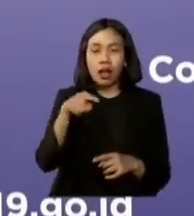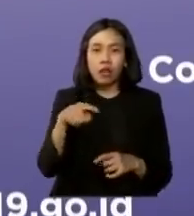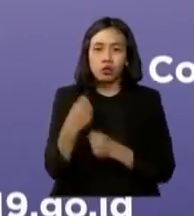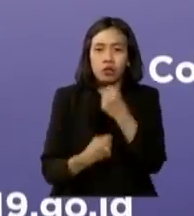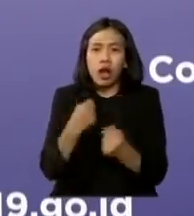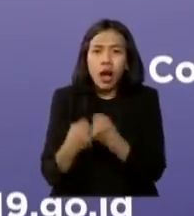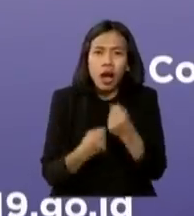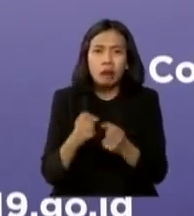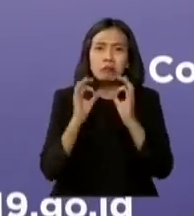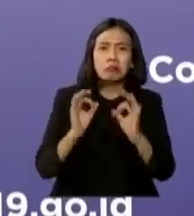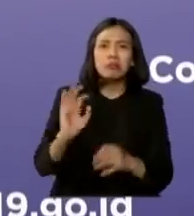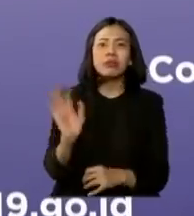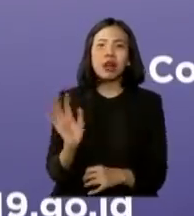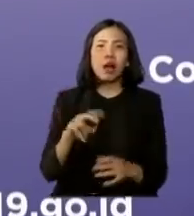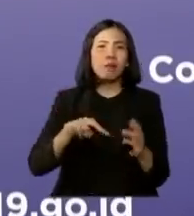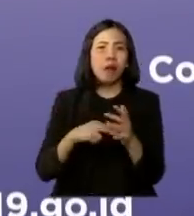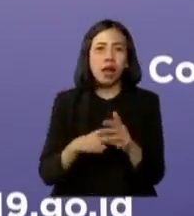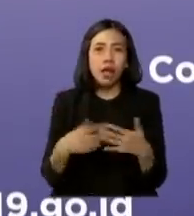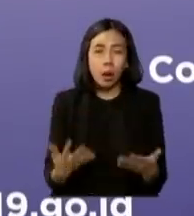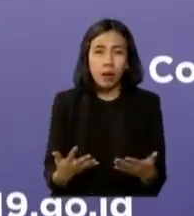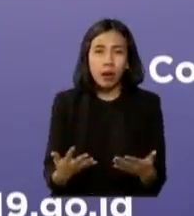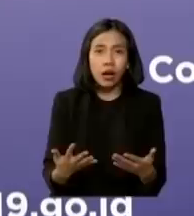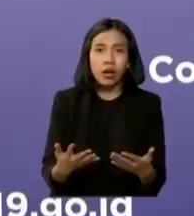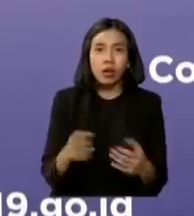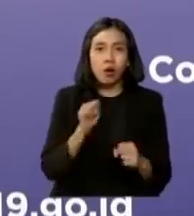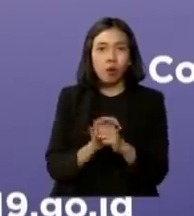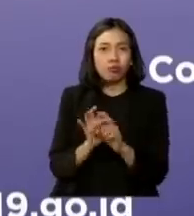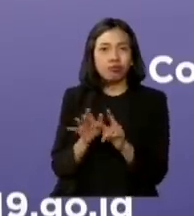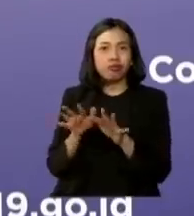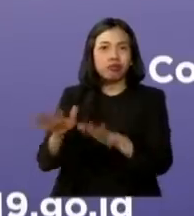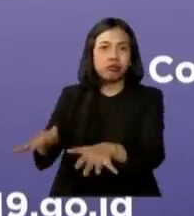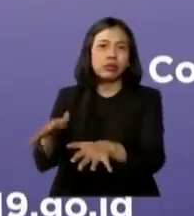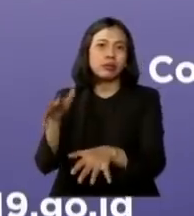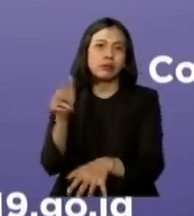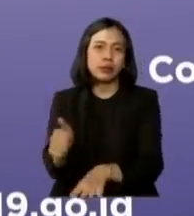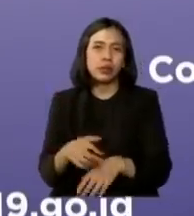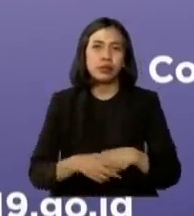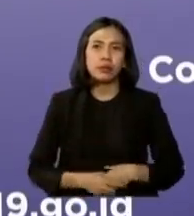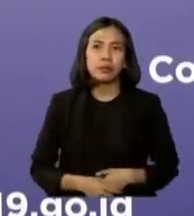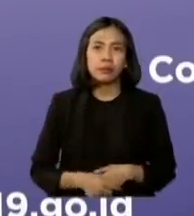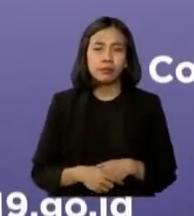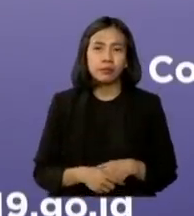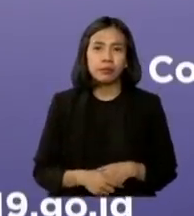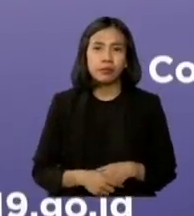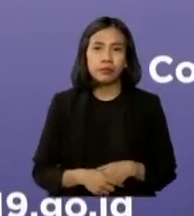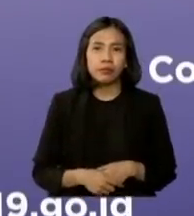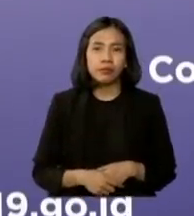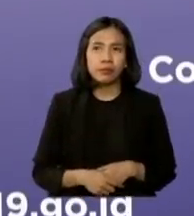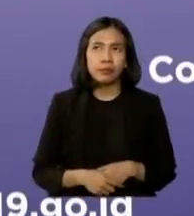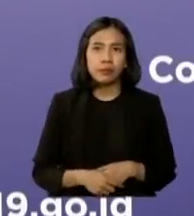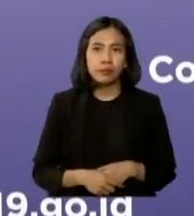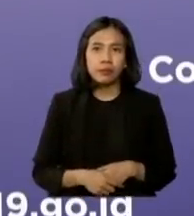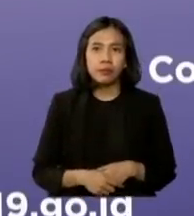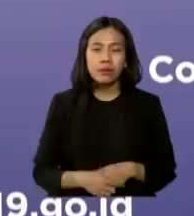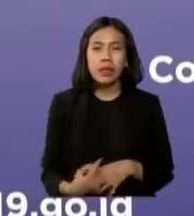dilaksanakan dengan baik maka akan menjadi sumber penularan baru di tengah-tengah masyarakat kita Ayo